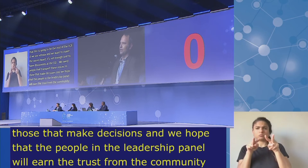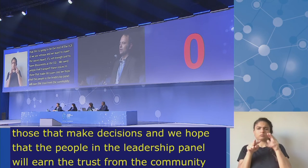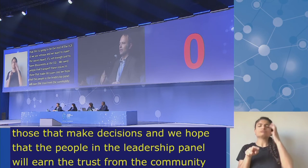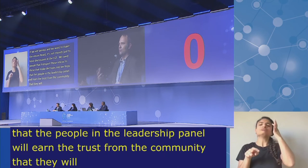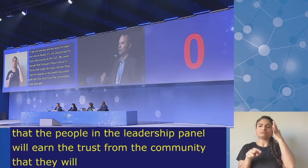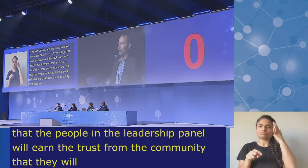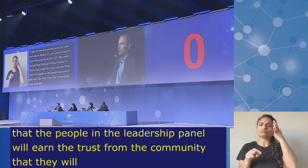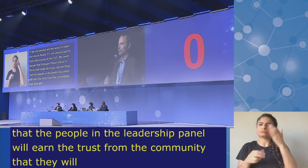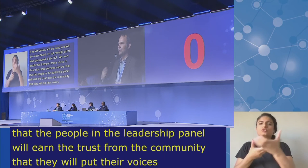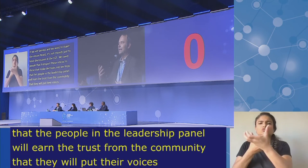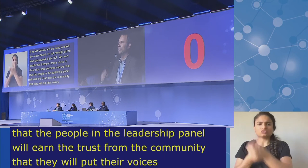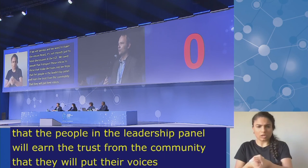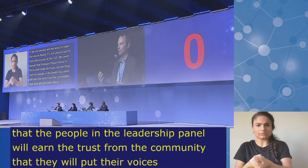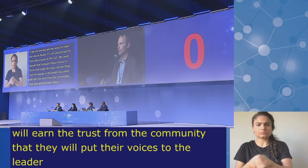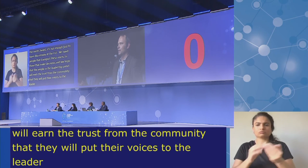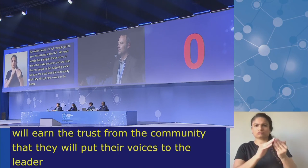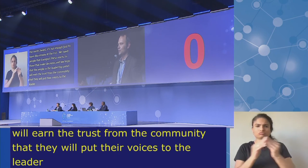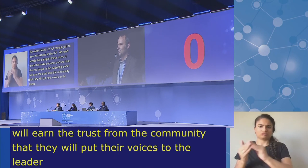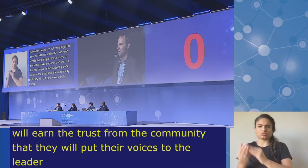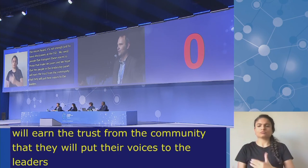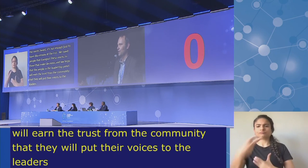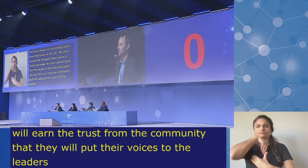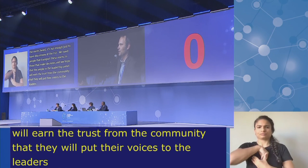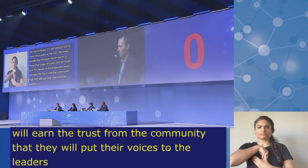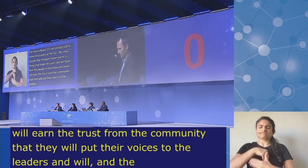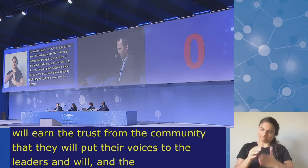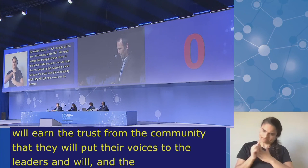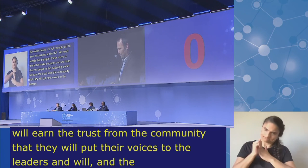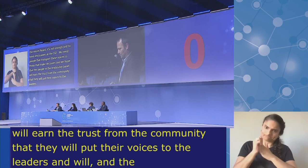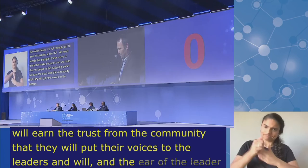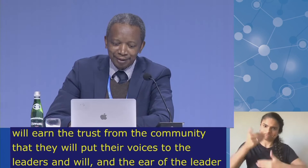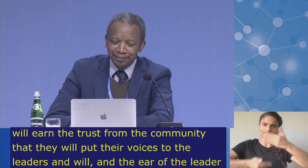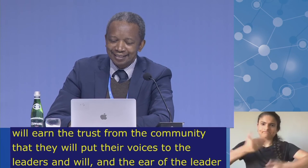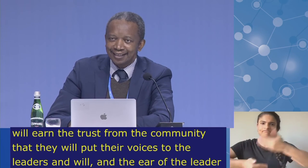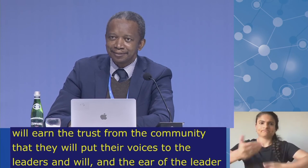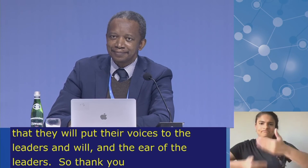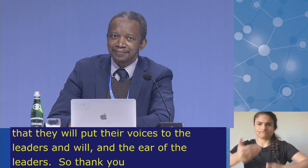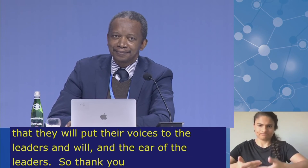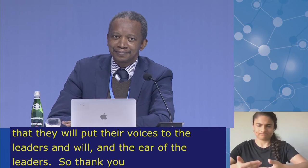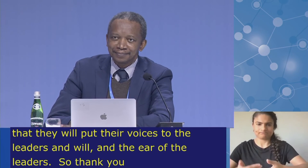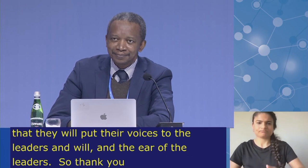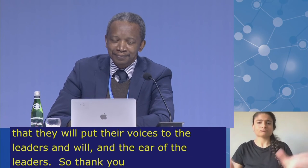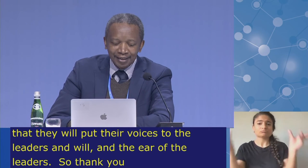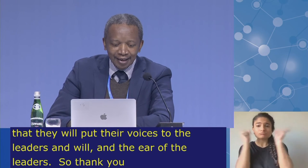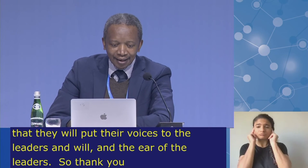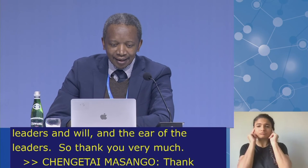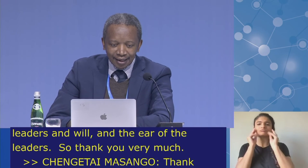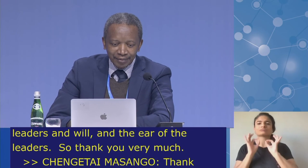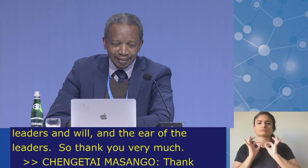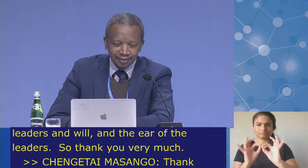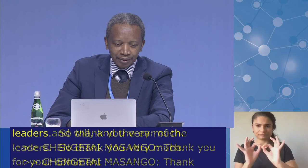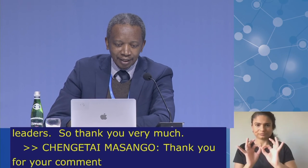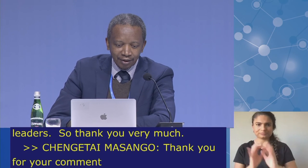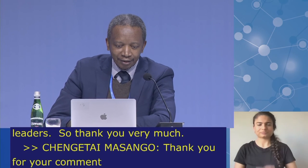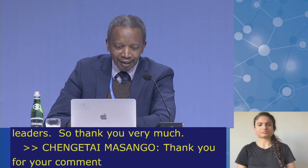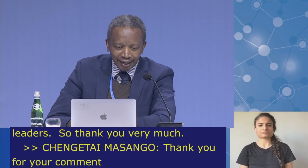него решающим органам. И панель предводителей, который